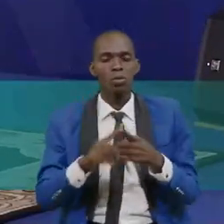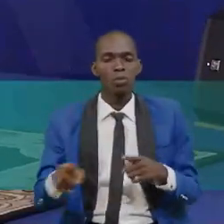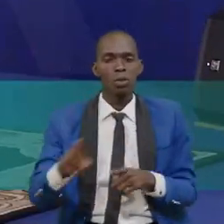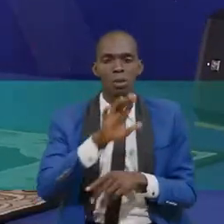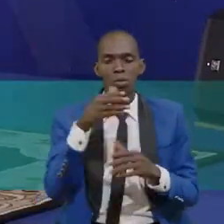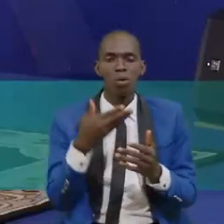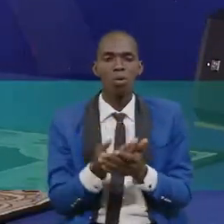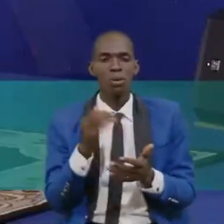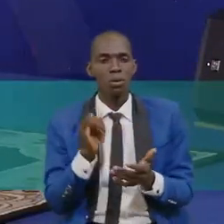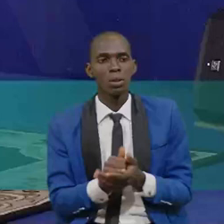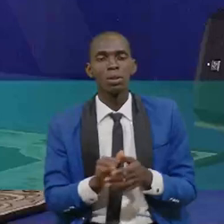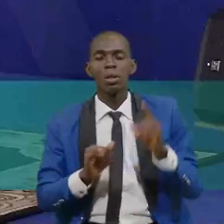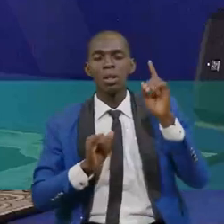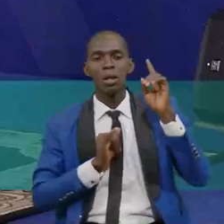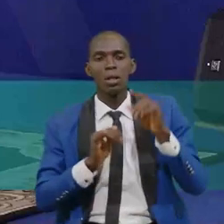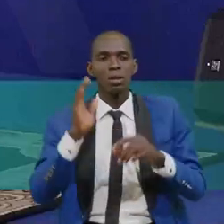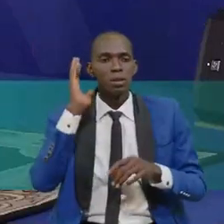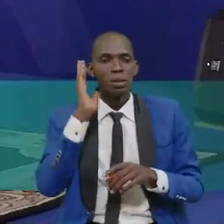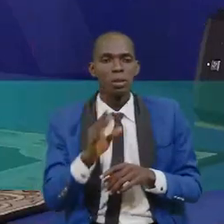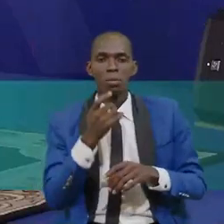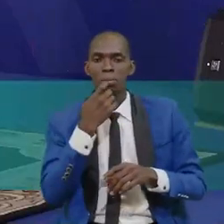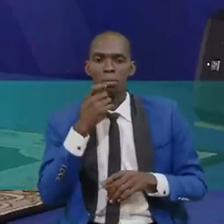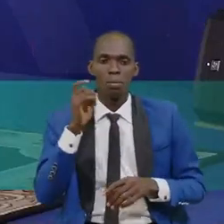lui commanderai.